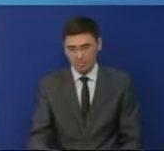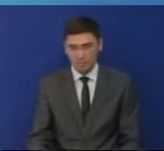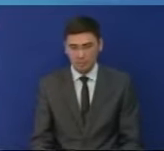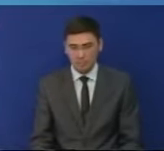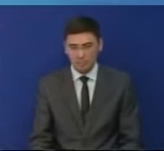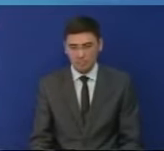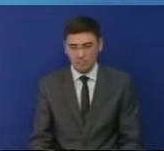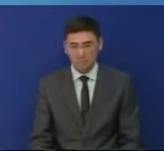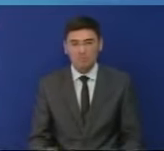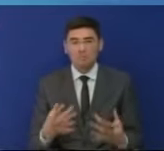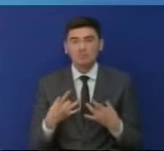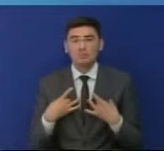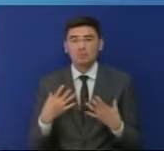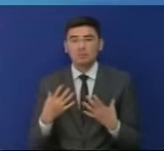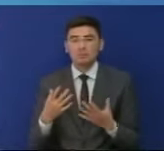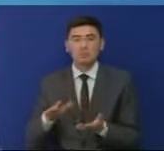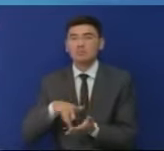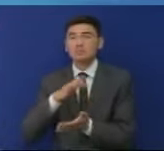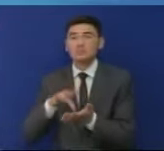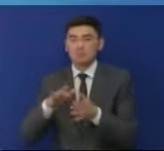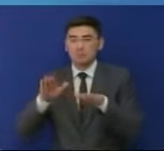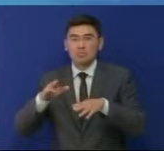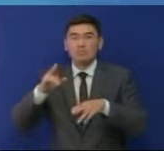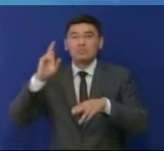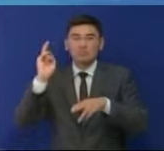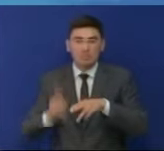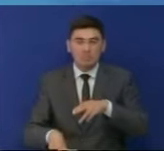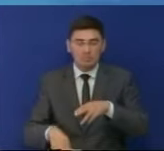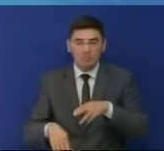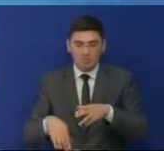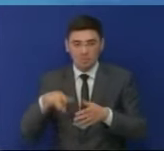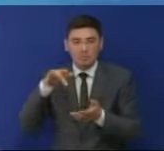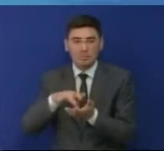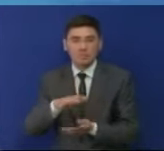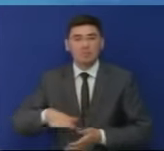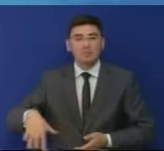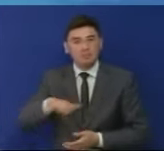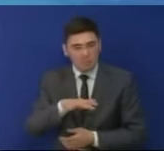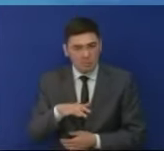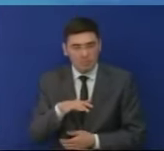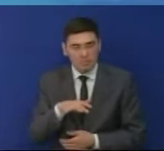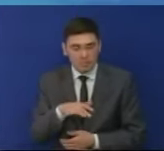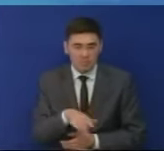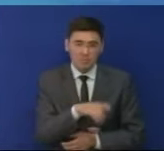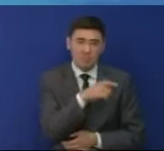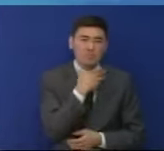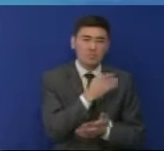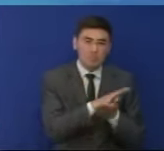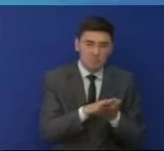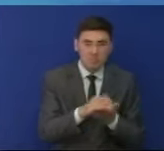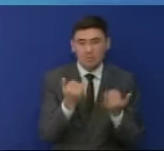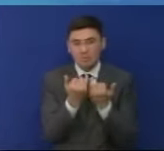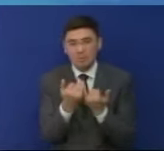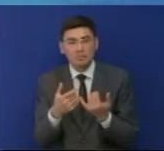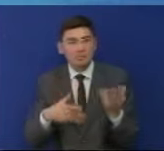Празднование Дня города завершилось на центральной площади Семея. Здесь вниманию семичан и гостей города была представлена